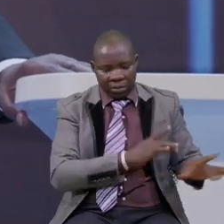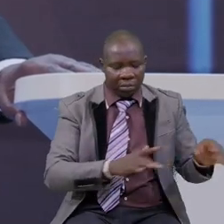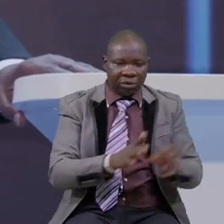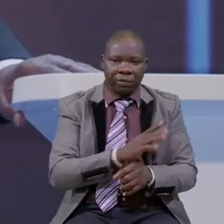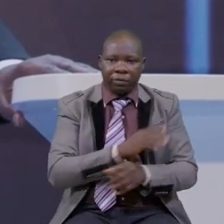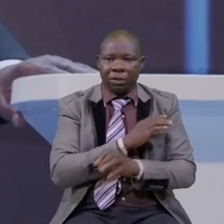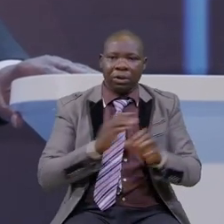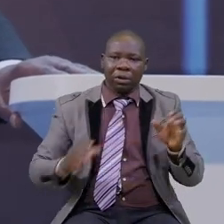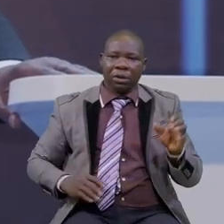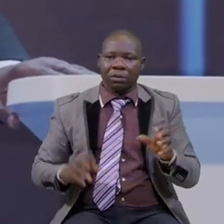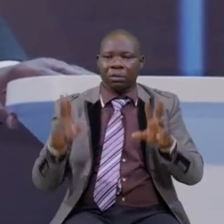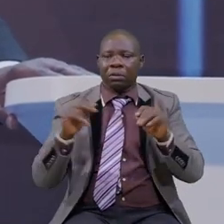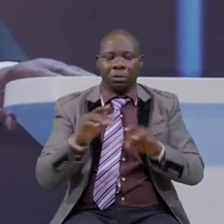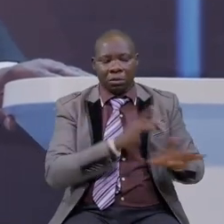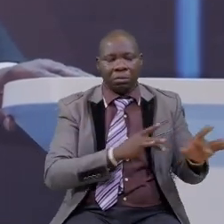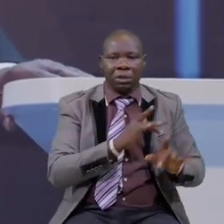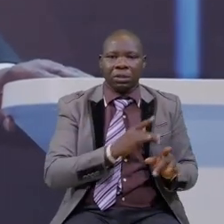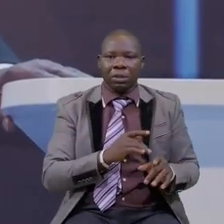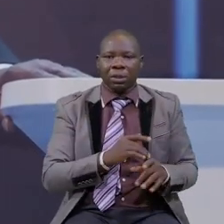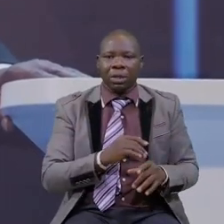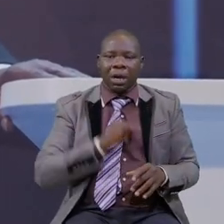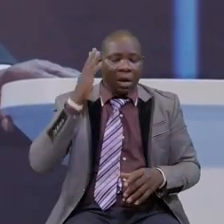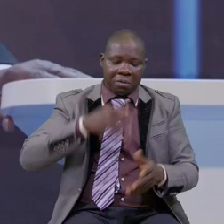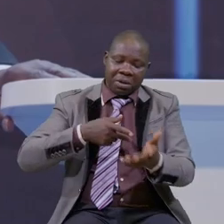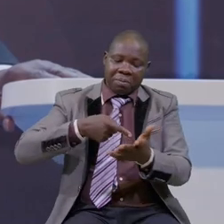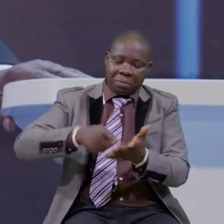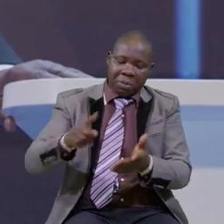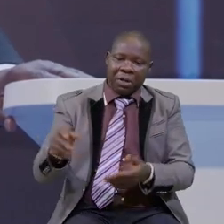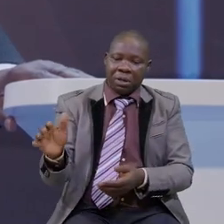Christ, plus de miséricorde, je vais leur rendre ça.